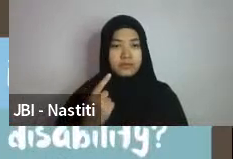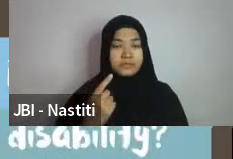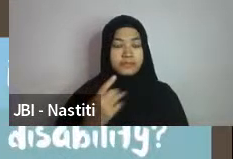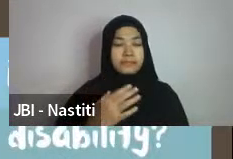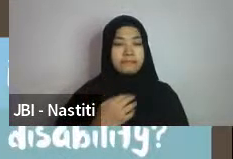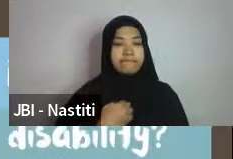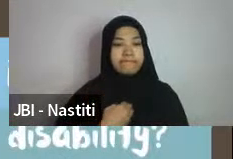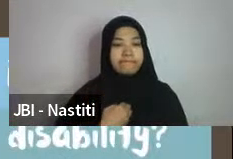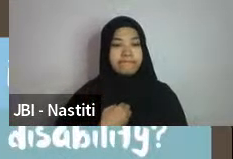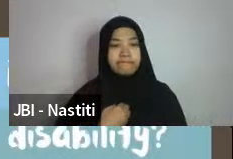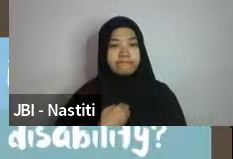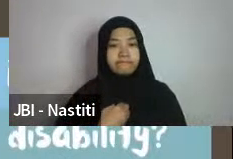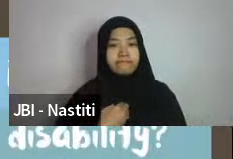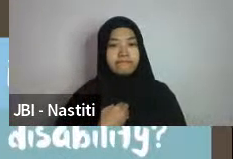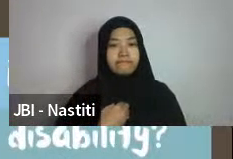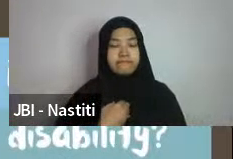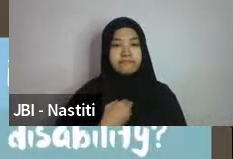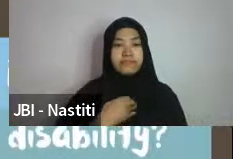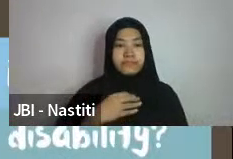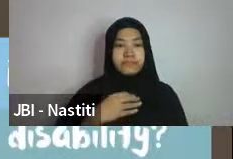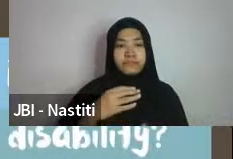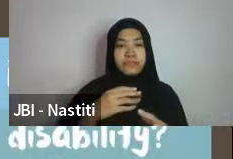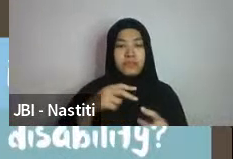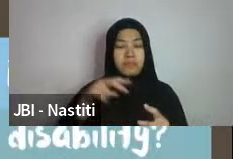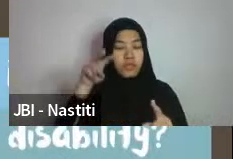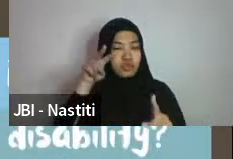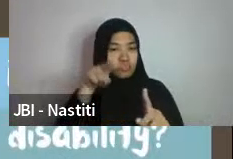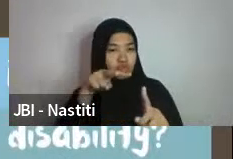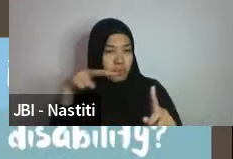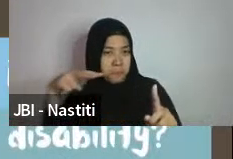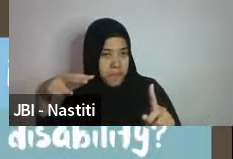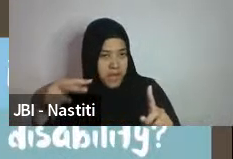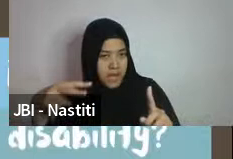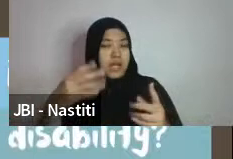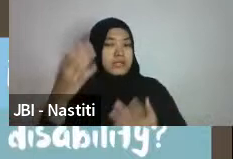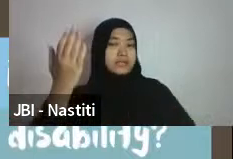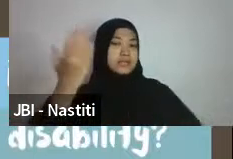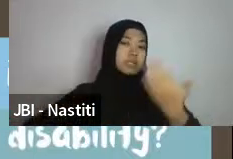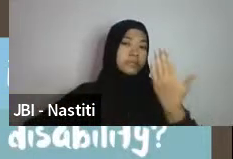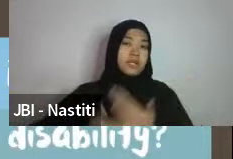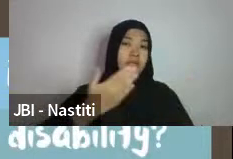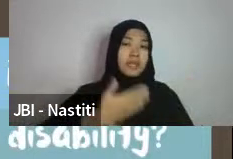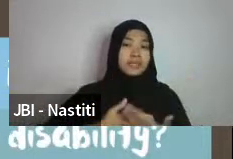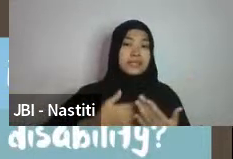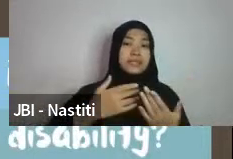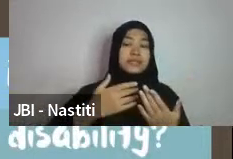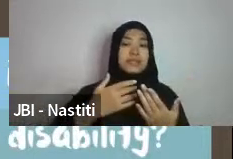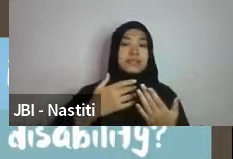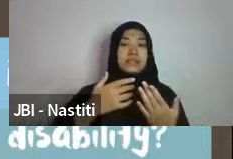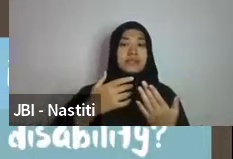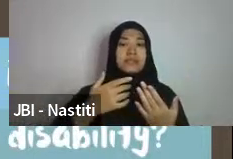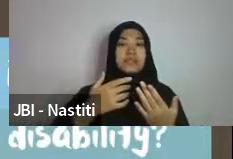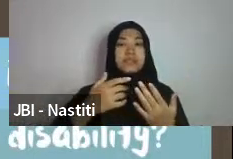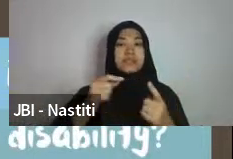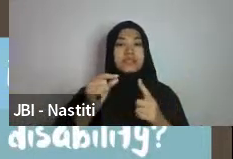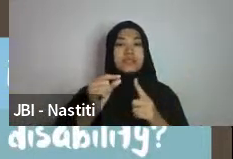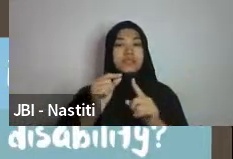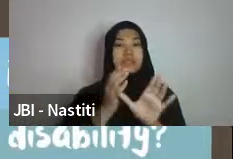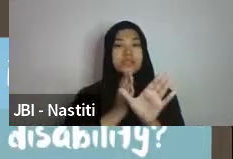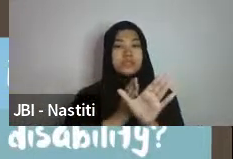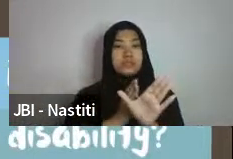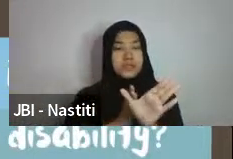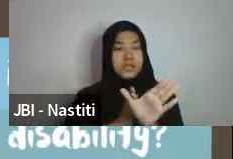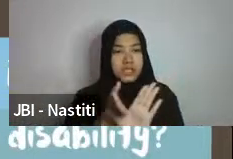saya akan mengambil sudut pandang penyandang disabilitas psikososial ya, bukan dari sudut pandang